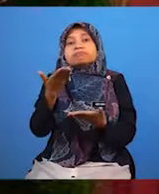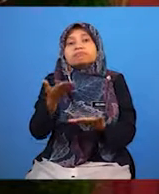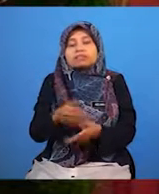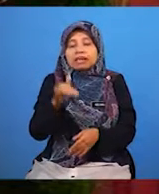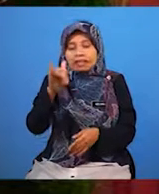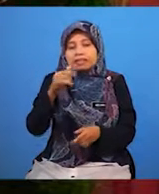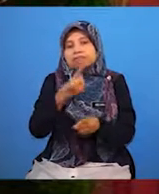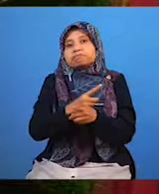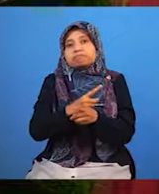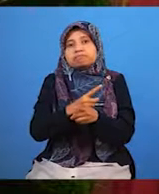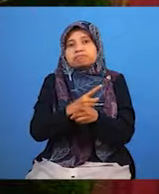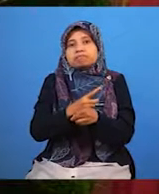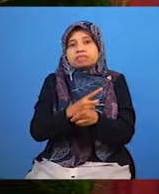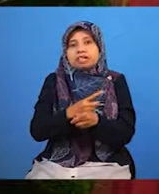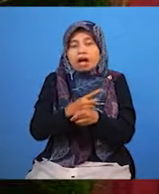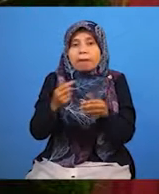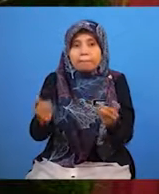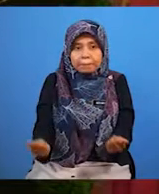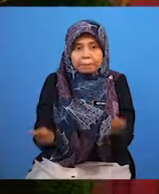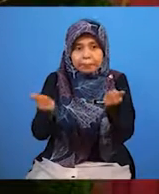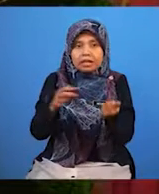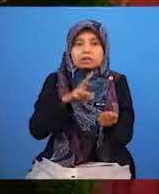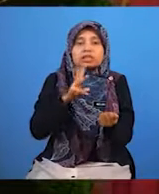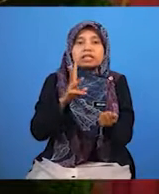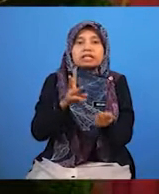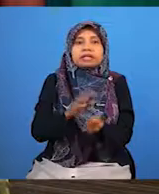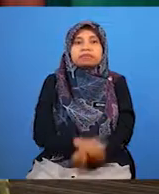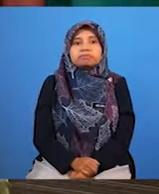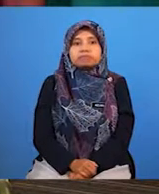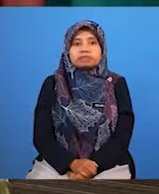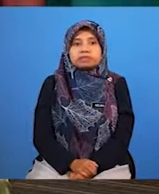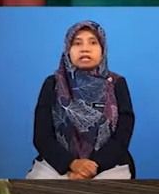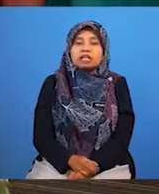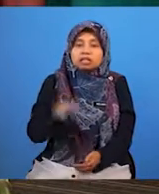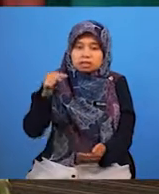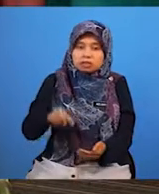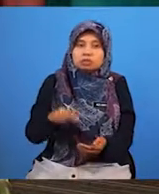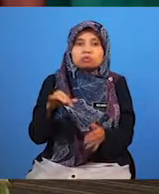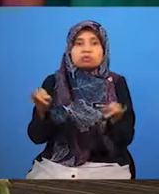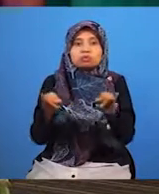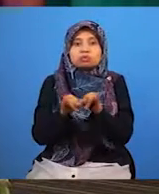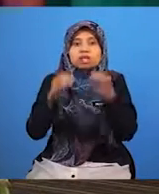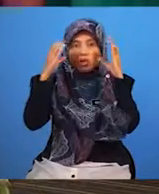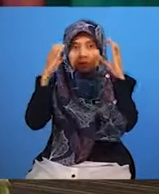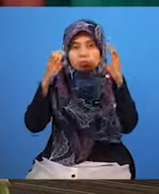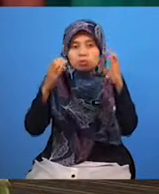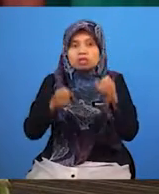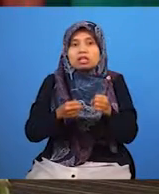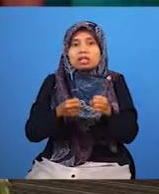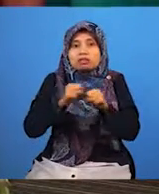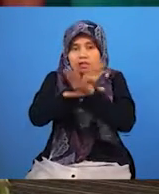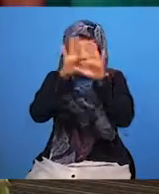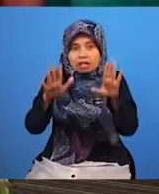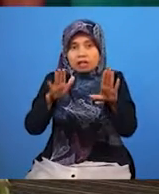Ya, betul. Pengangkutan air. Di sini juga saya ingin menerangkan kepada para